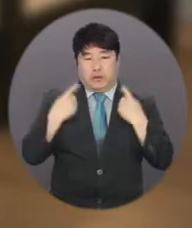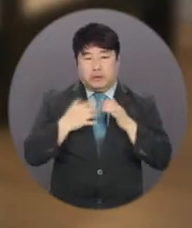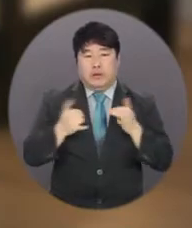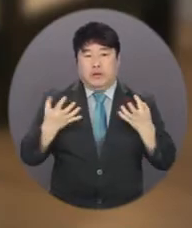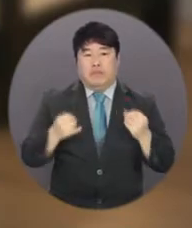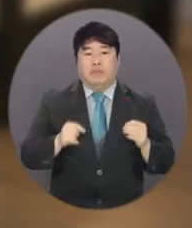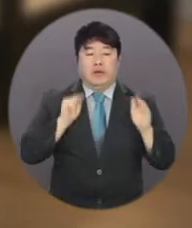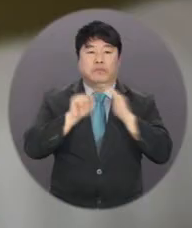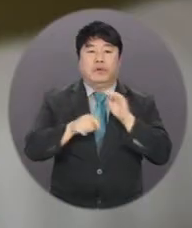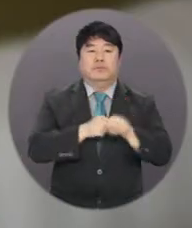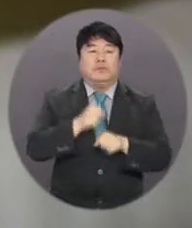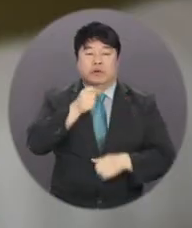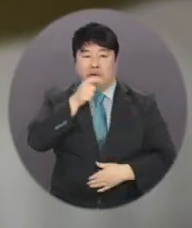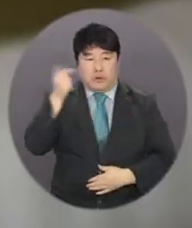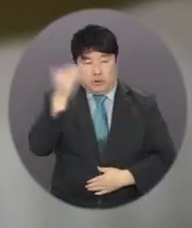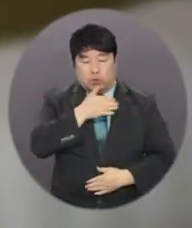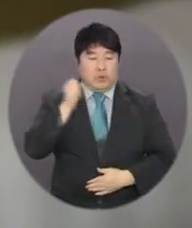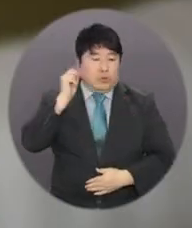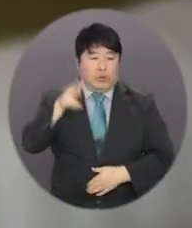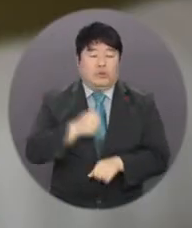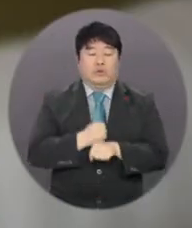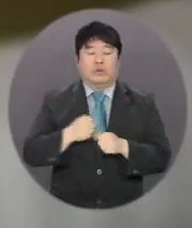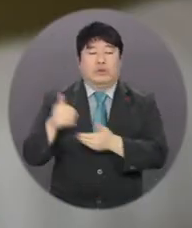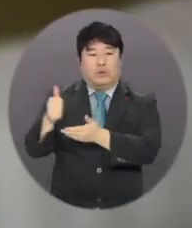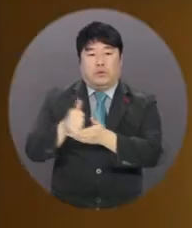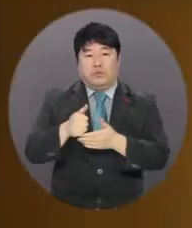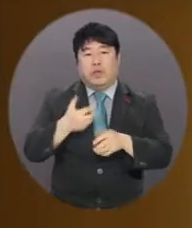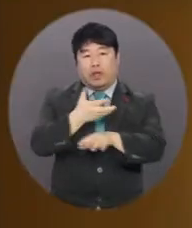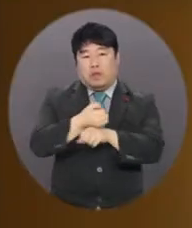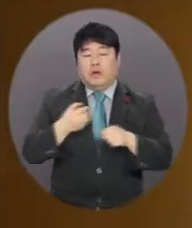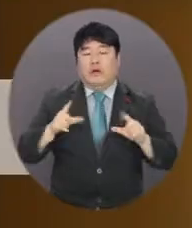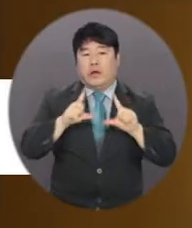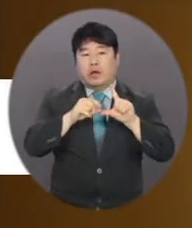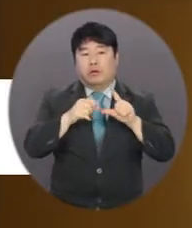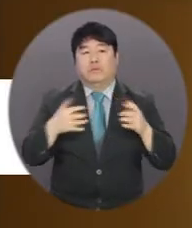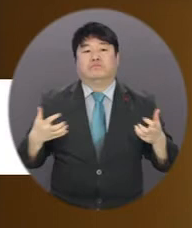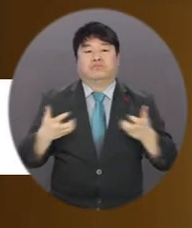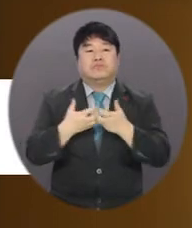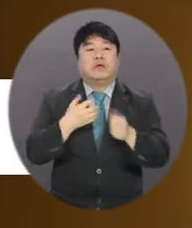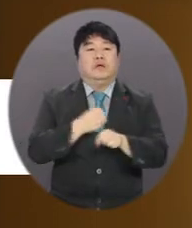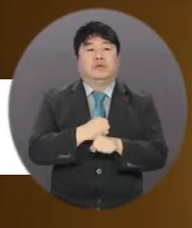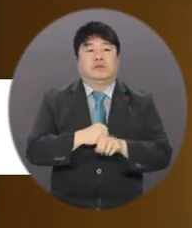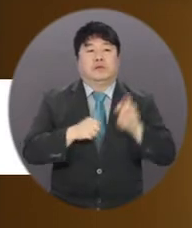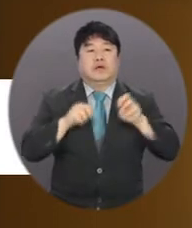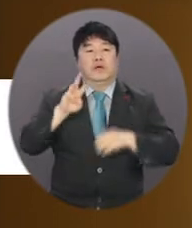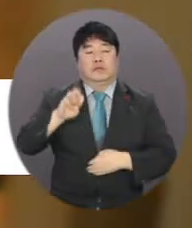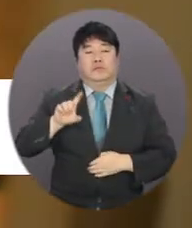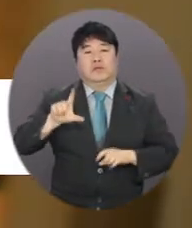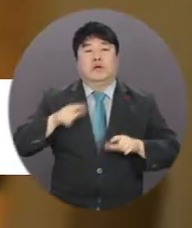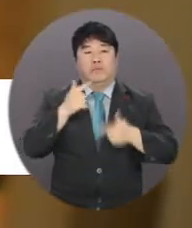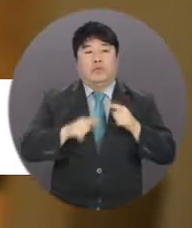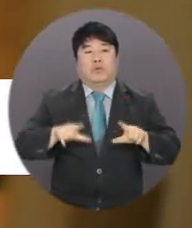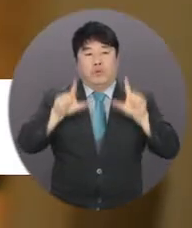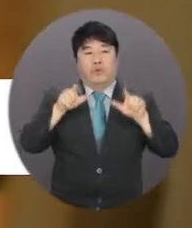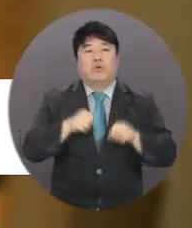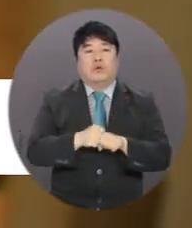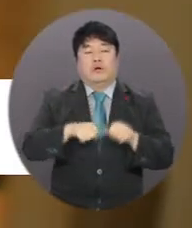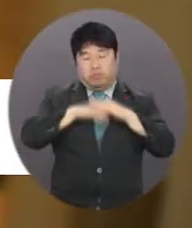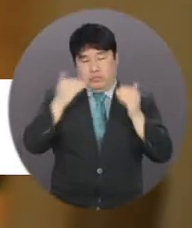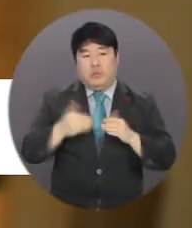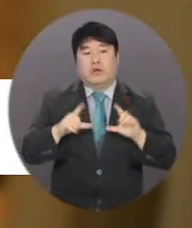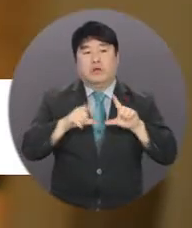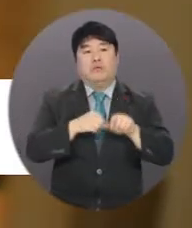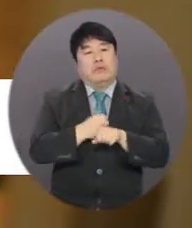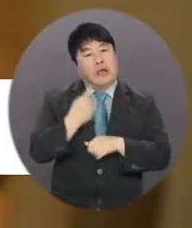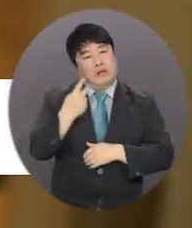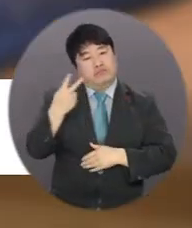많이 찾는 여수의 한 호텔은 손님들의 예약이 거의 찼습니다. 31일 목요일은 정비실 마감이고 지금 거의 한두 개씩만